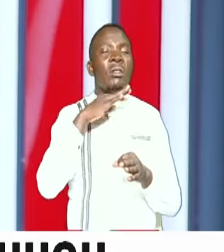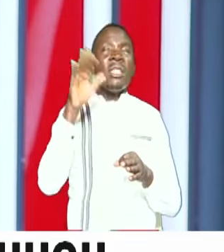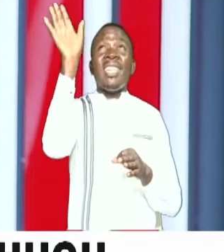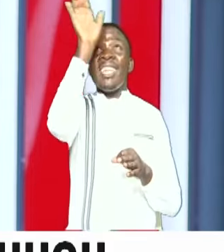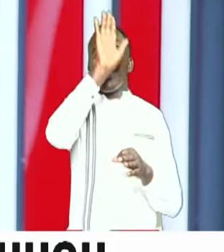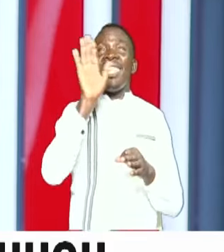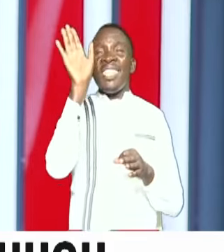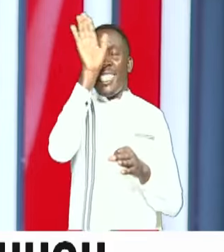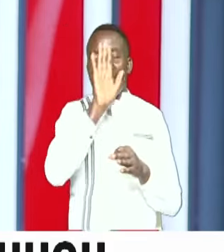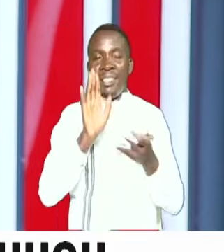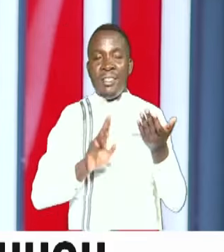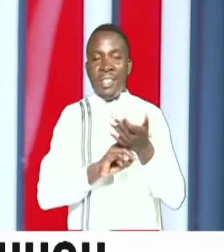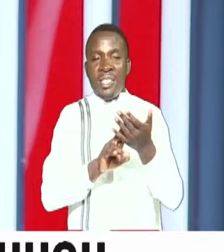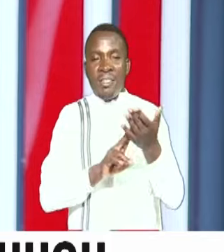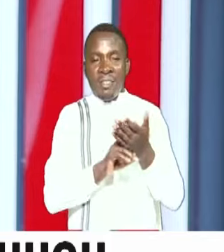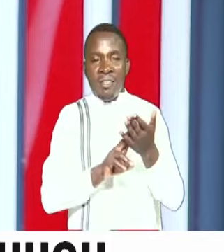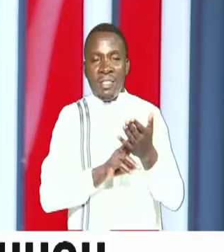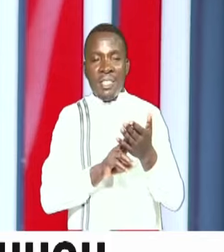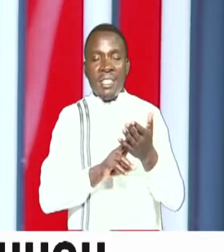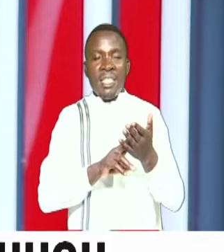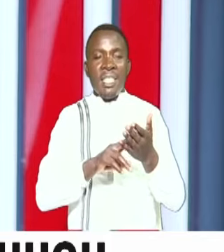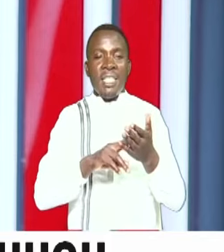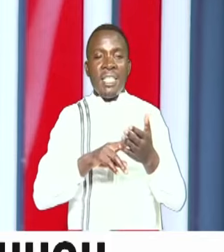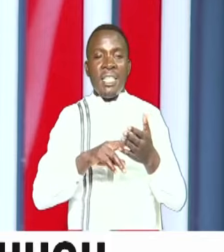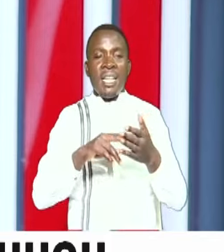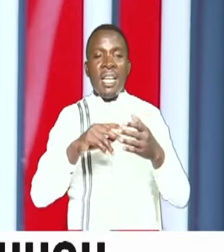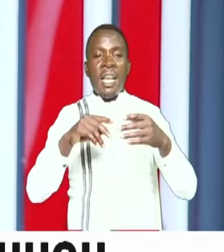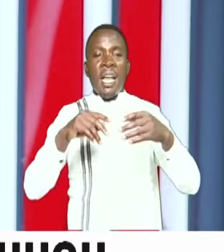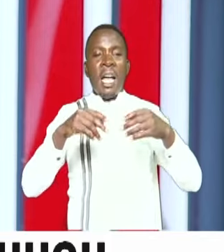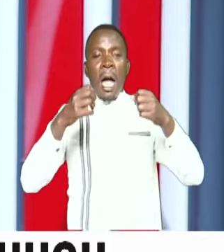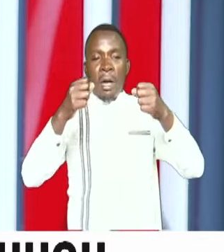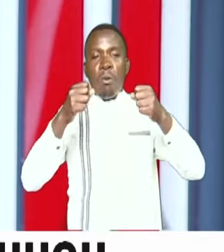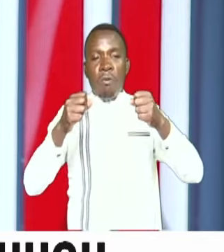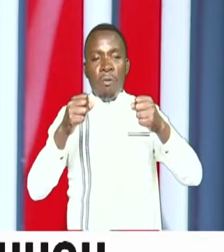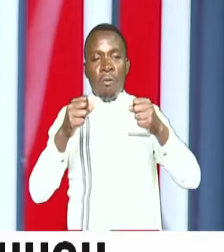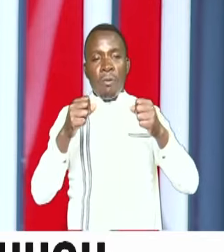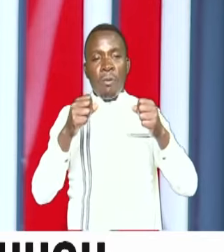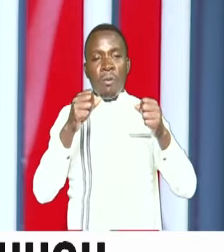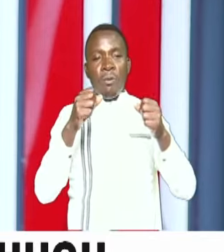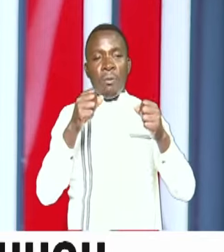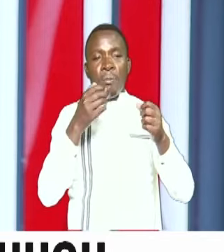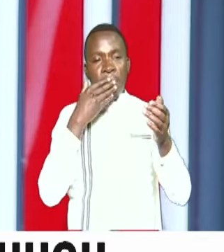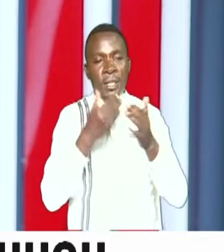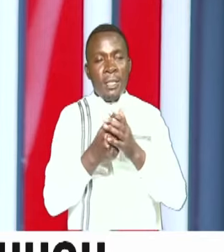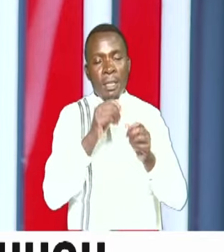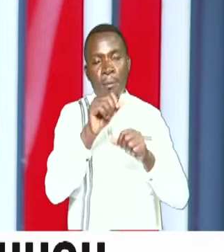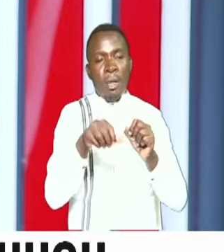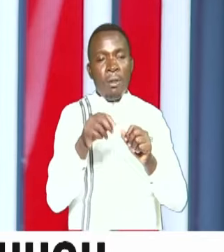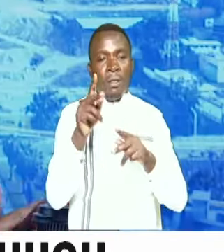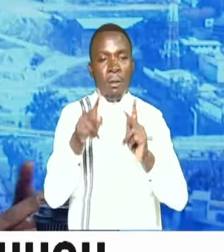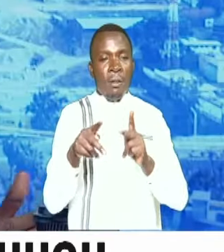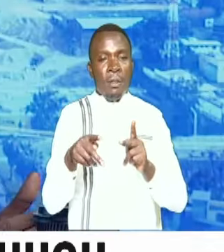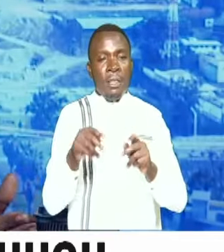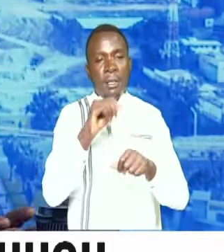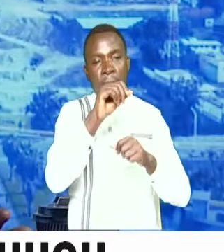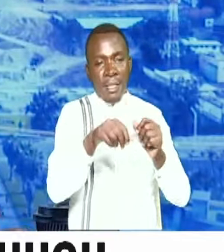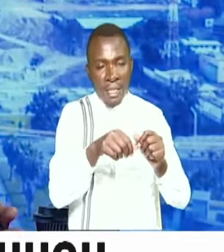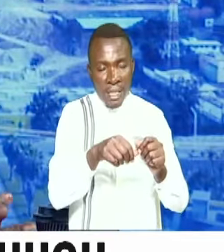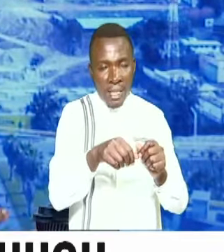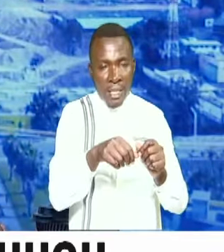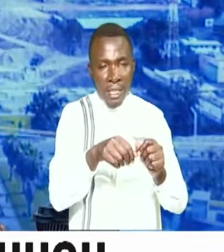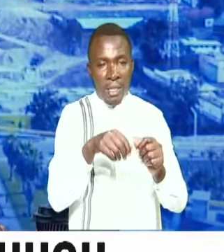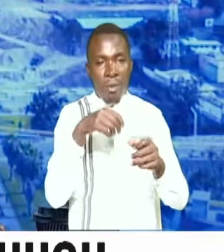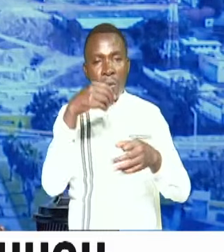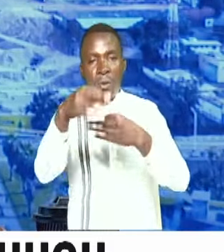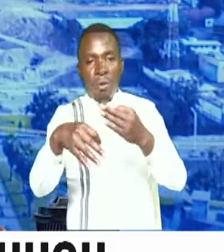bikoresha ingufu ziri green nziza ziri friendly ku bantu. Yego, kujyanye na rwa ruganda rugiye kujya